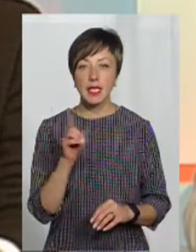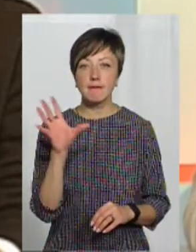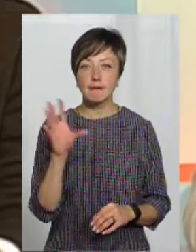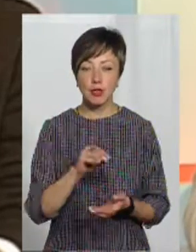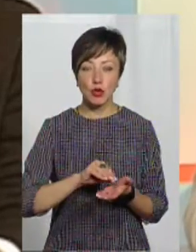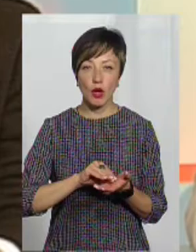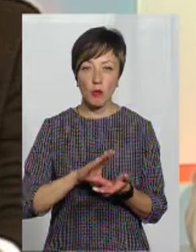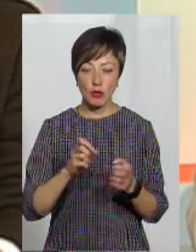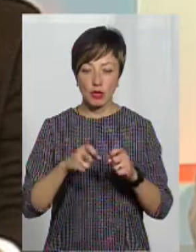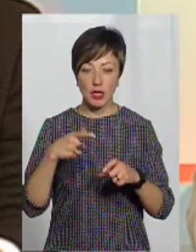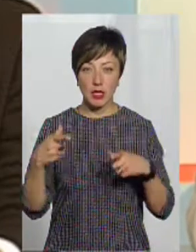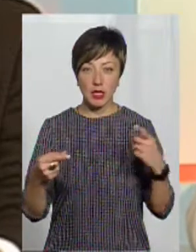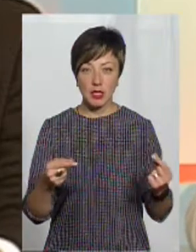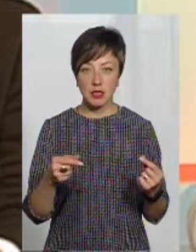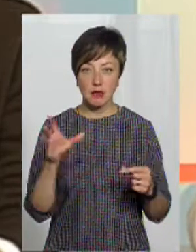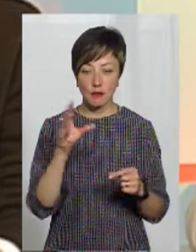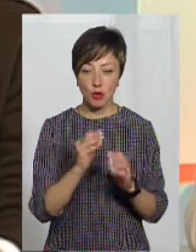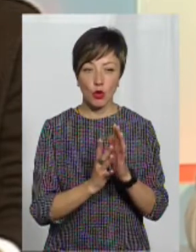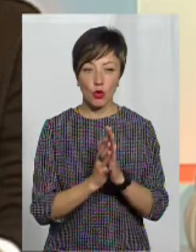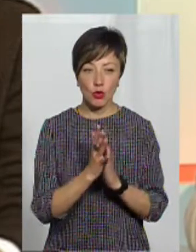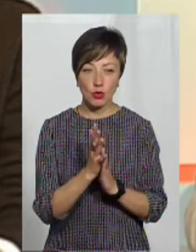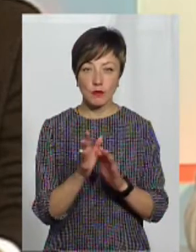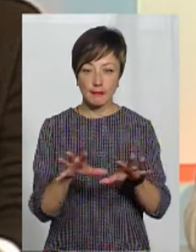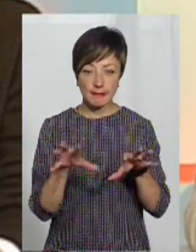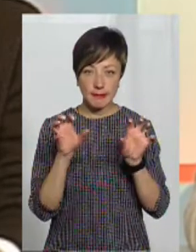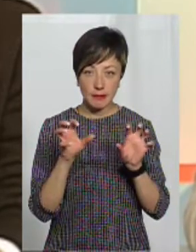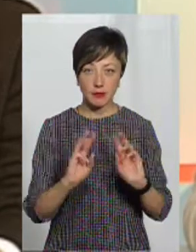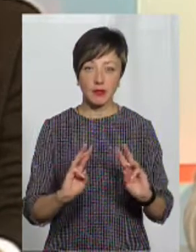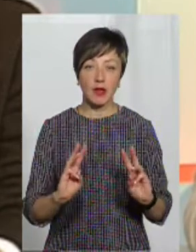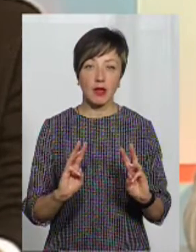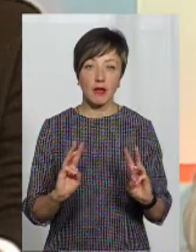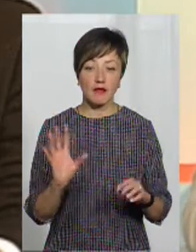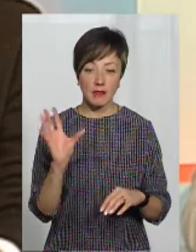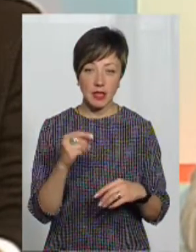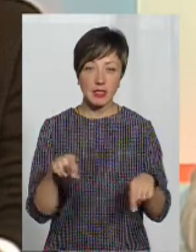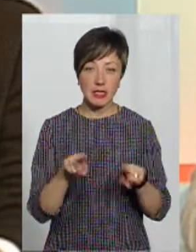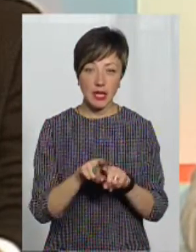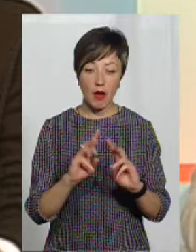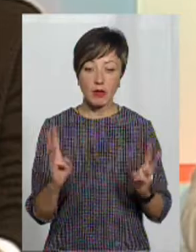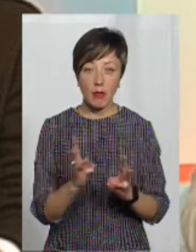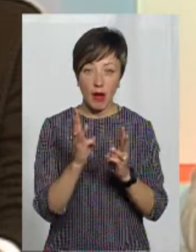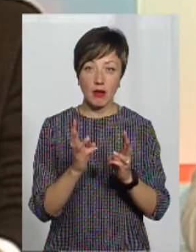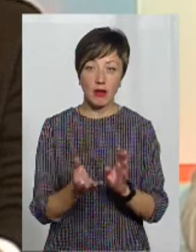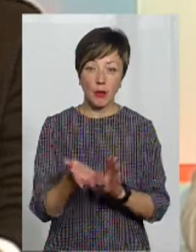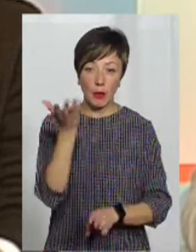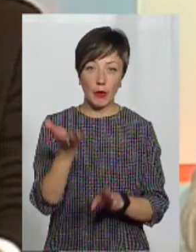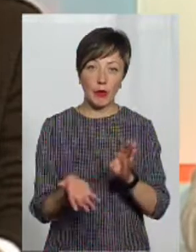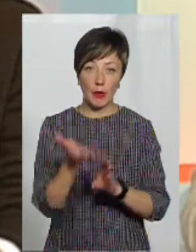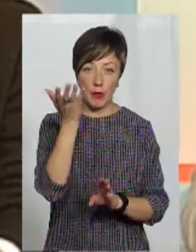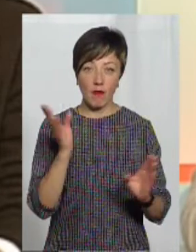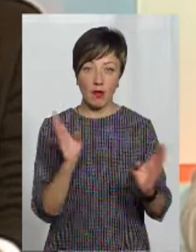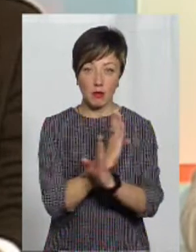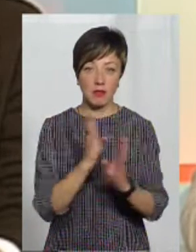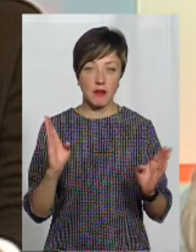що накопичило листя на протязі свого росту за цей період, все це потрапляє просто зі згоранням в